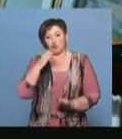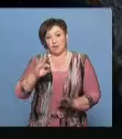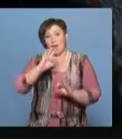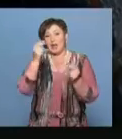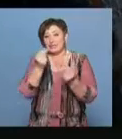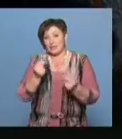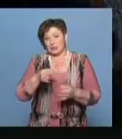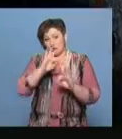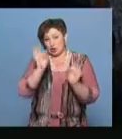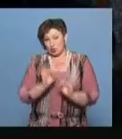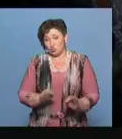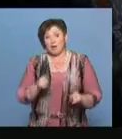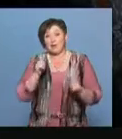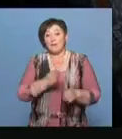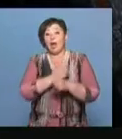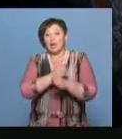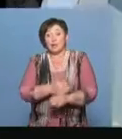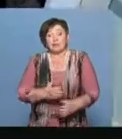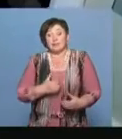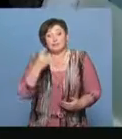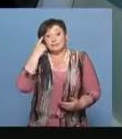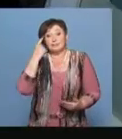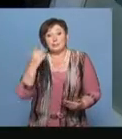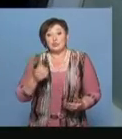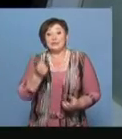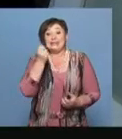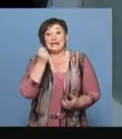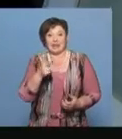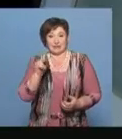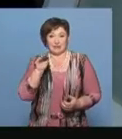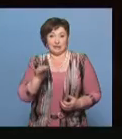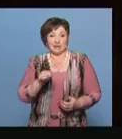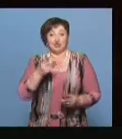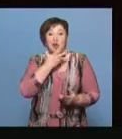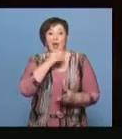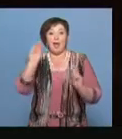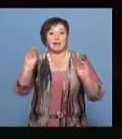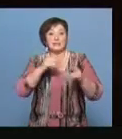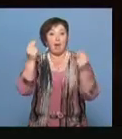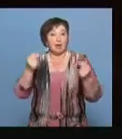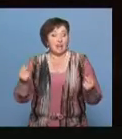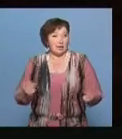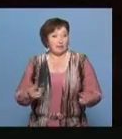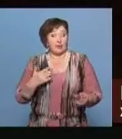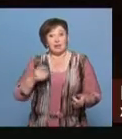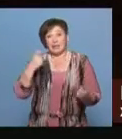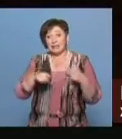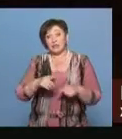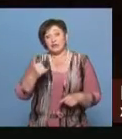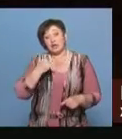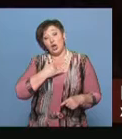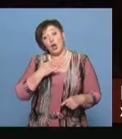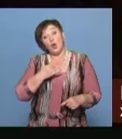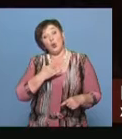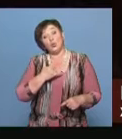Почти резиновое, в нем хранится, даже страшно себе представить, 13 тысяч экспонатов. Когда музей создавался, у нас был всего 91